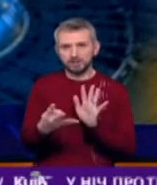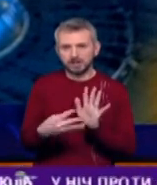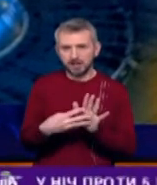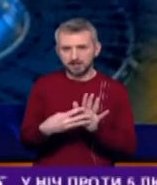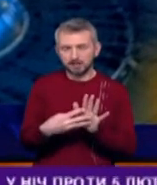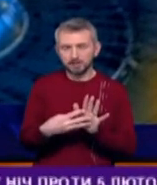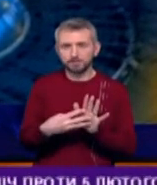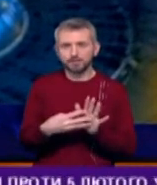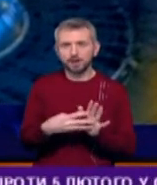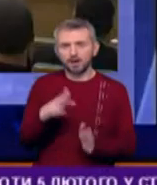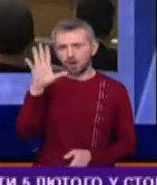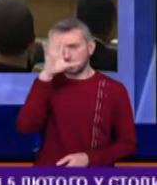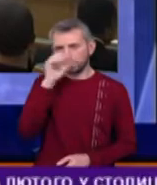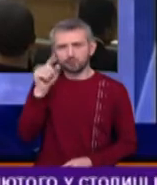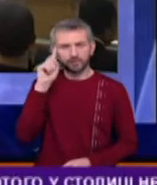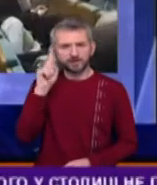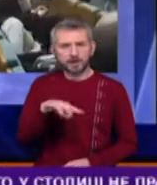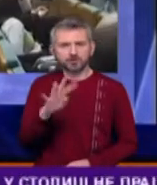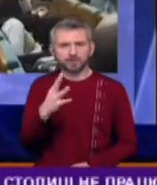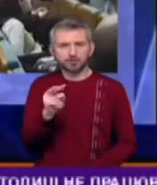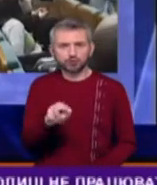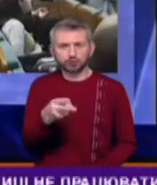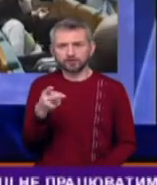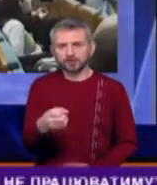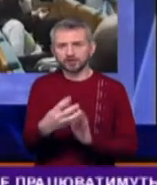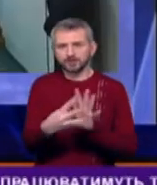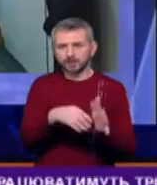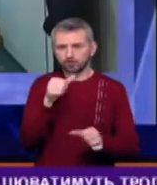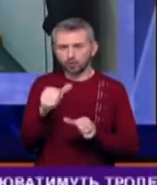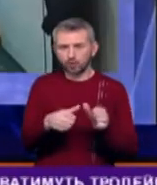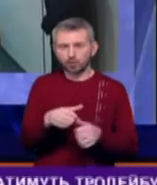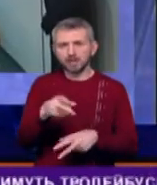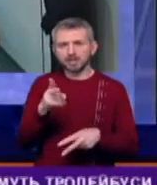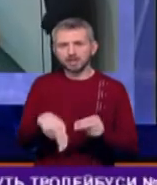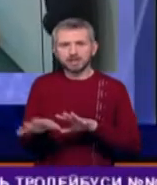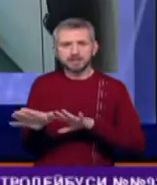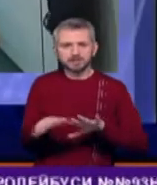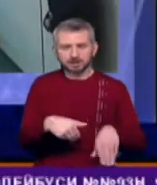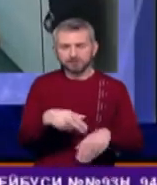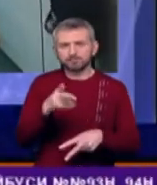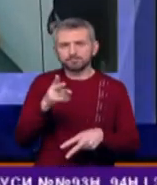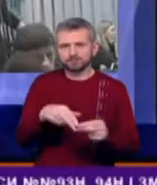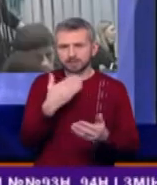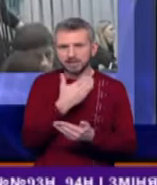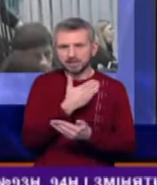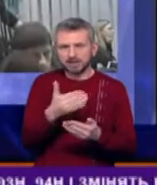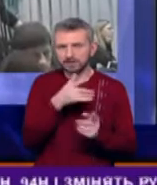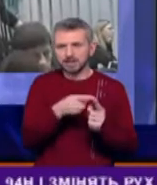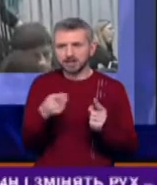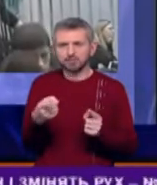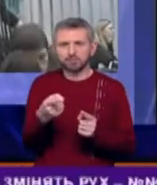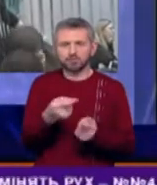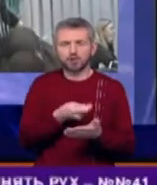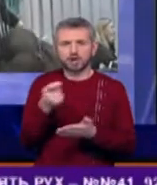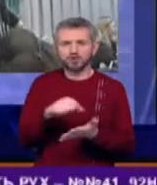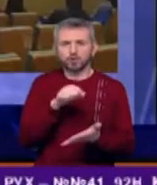2019. Опівночі, ви знаєте, 4 лютого 2019 року сплив кінцевий термін подачі документів для реєстрації кандидатів на